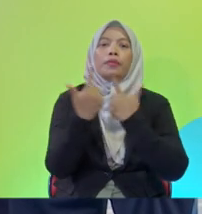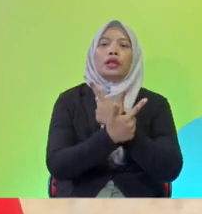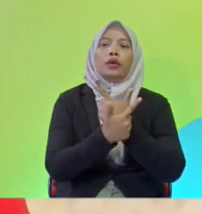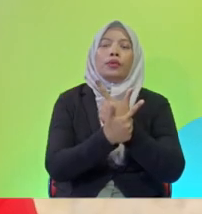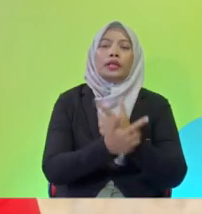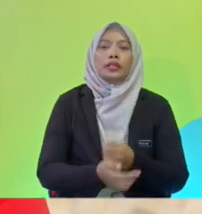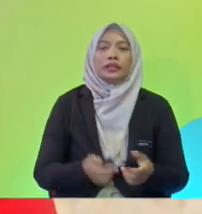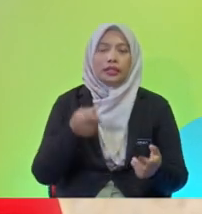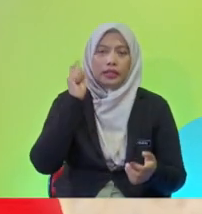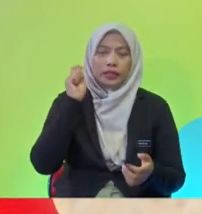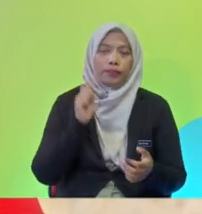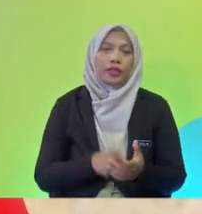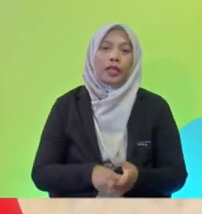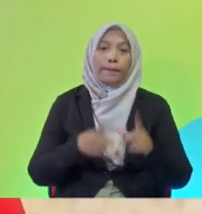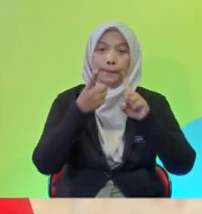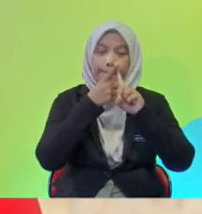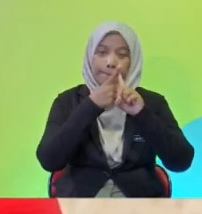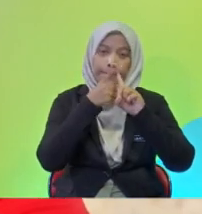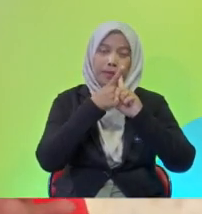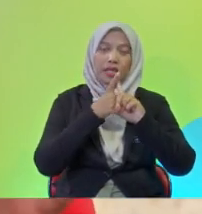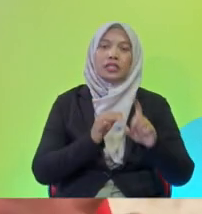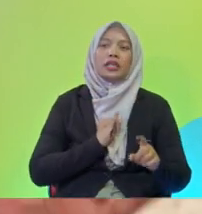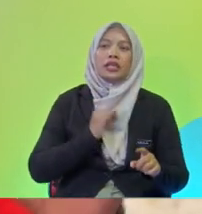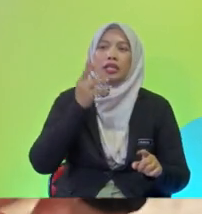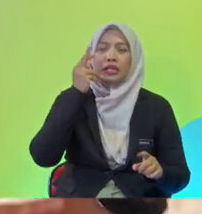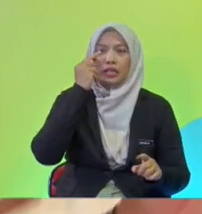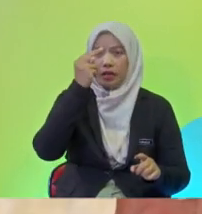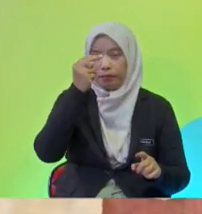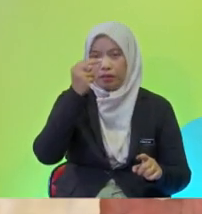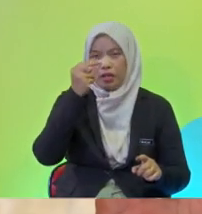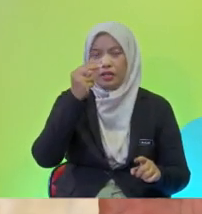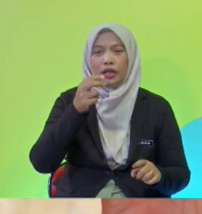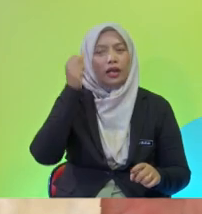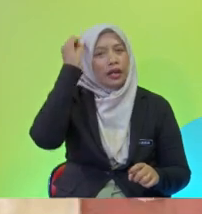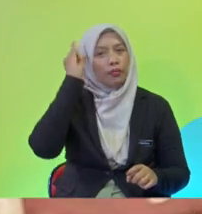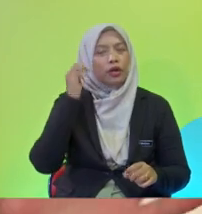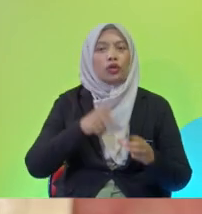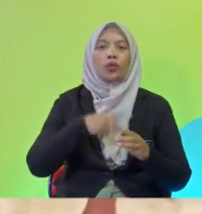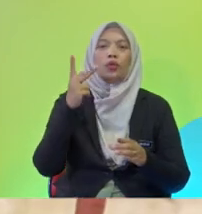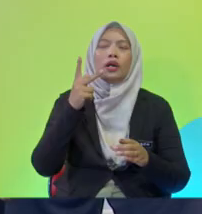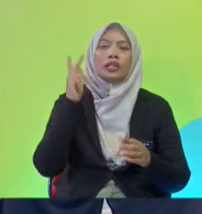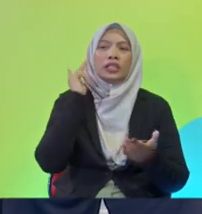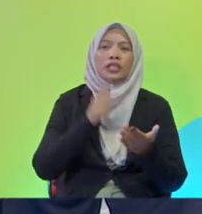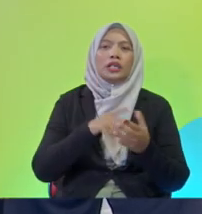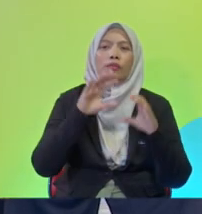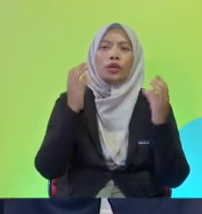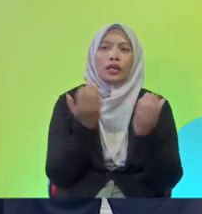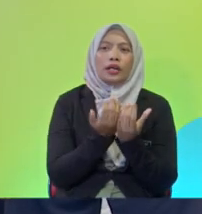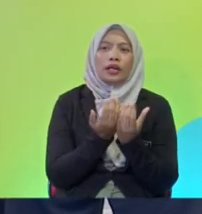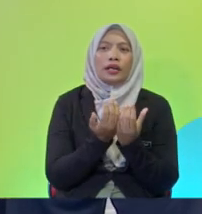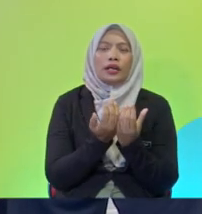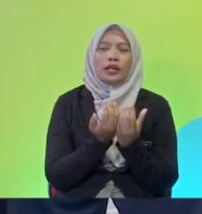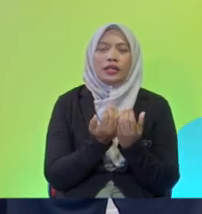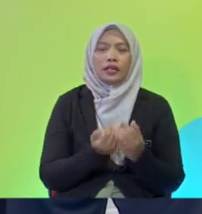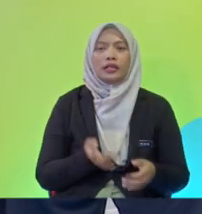cikgu. Baiklah. Okey, dalam sesi pertama tadi, okey, saya nampak Aiman keluar bila kena bola tadi. Jadi kenapa Aiman keluar? Saya keluar sebab bola